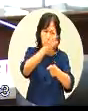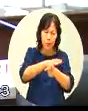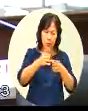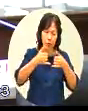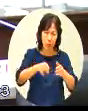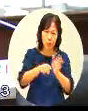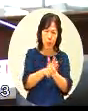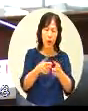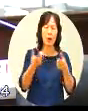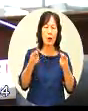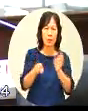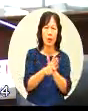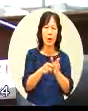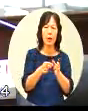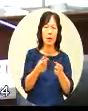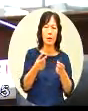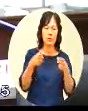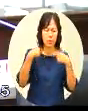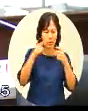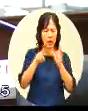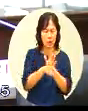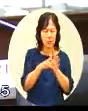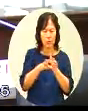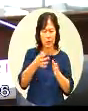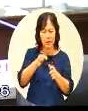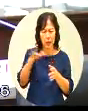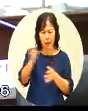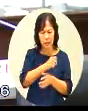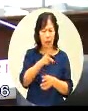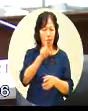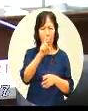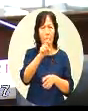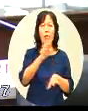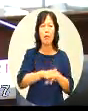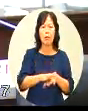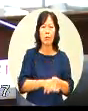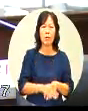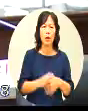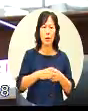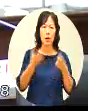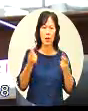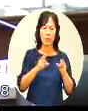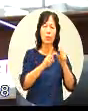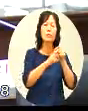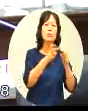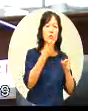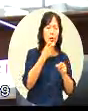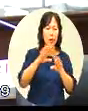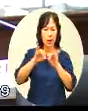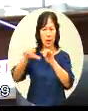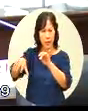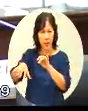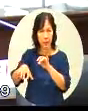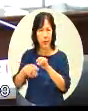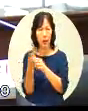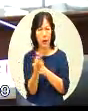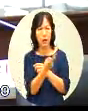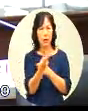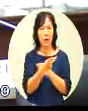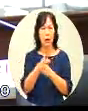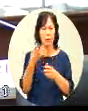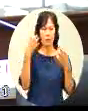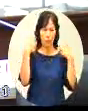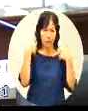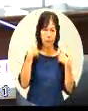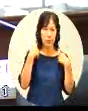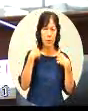路，往往都是经费很难去争取，而且都属于中央跟地方哈这样的一个所辖